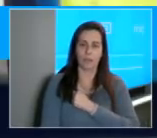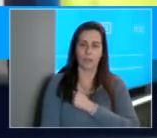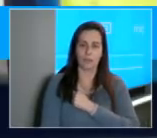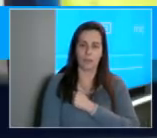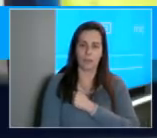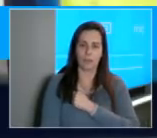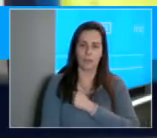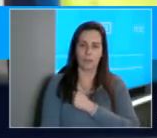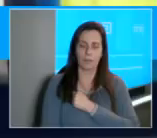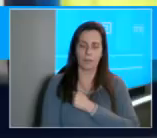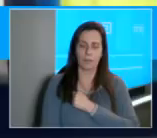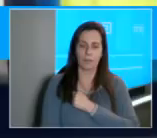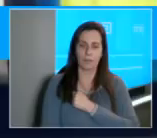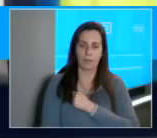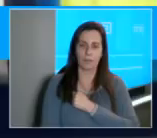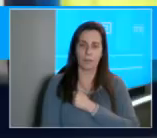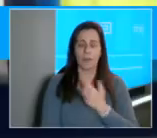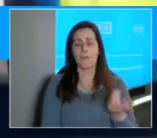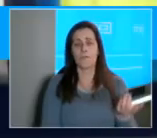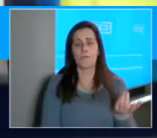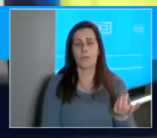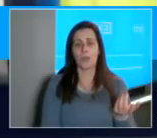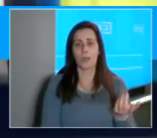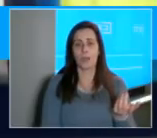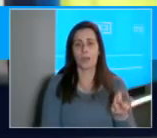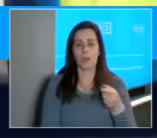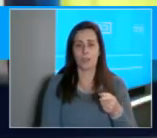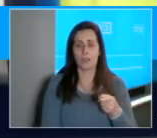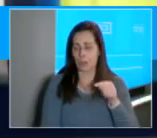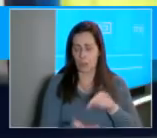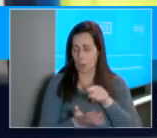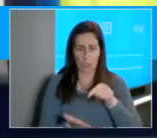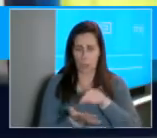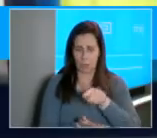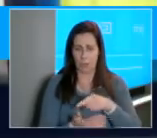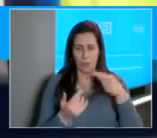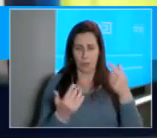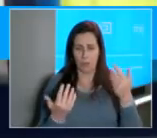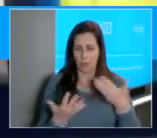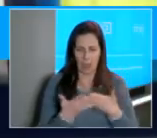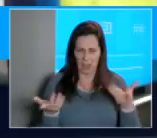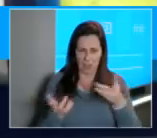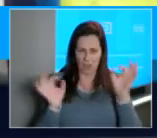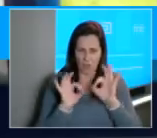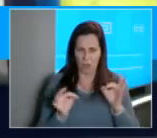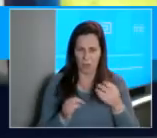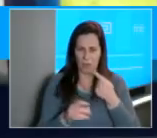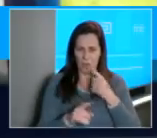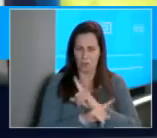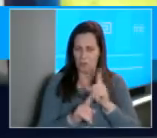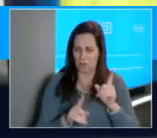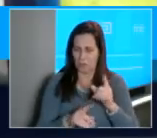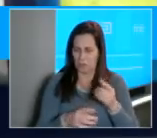במגזר הציבור, ברחוב הציבורי. וזה בא משם. בסופו של יום מתברר שאין לזה לא איסור